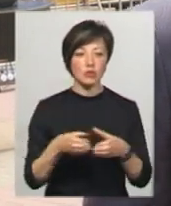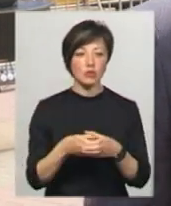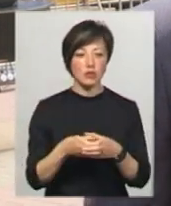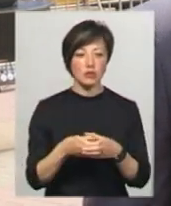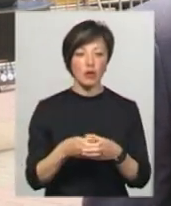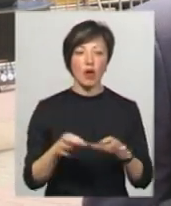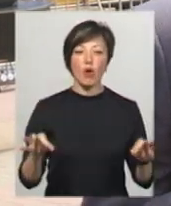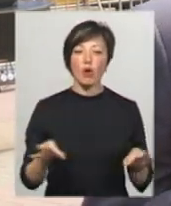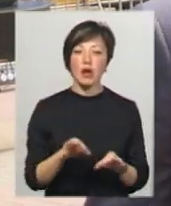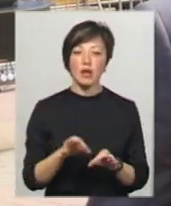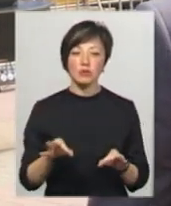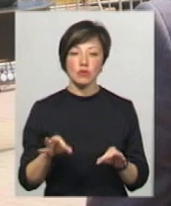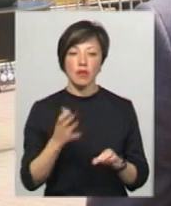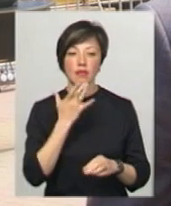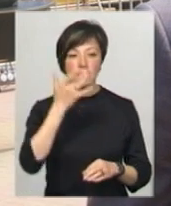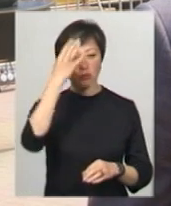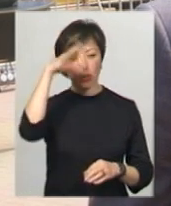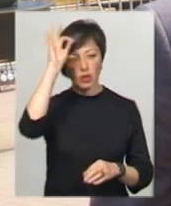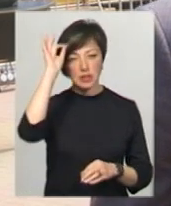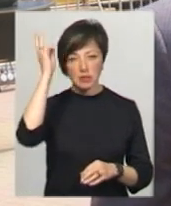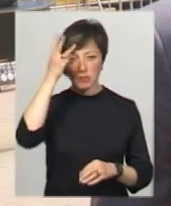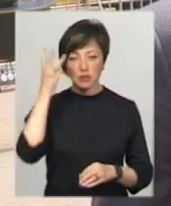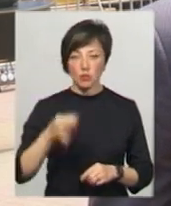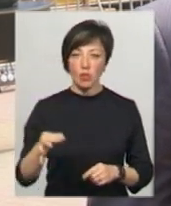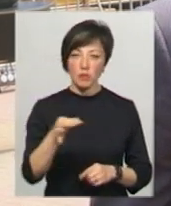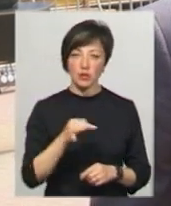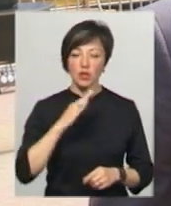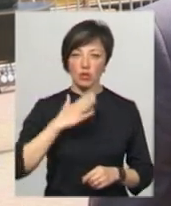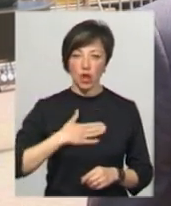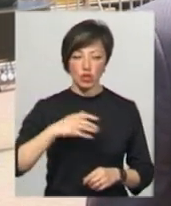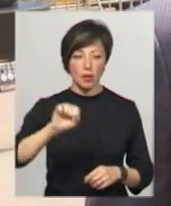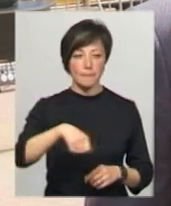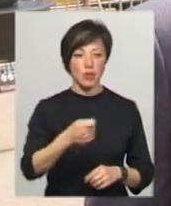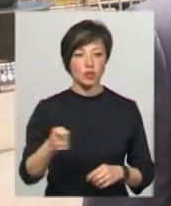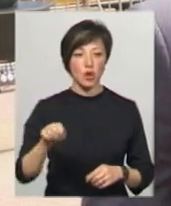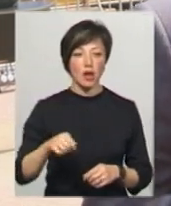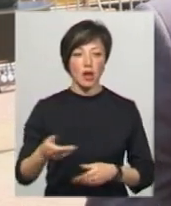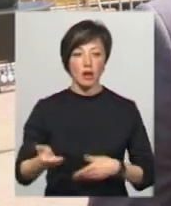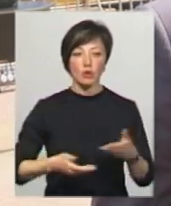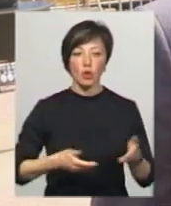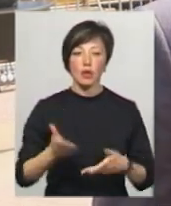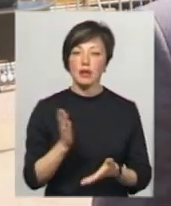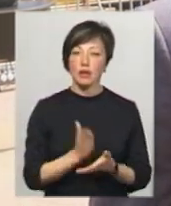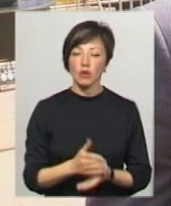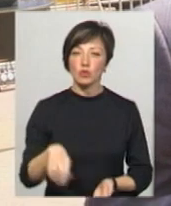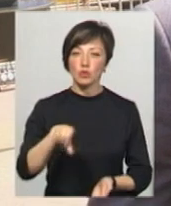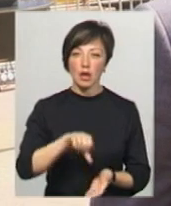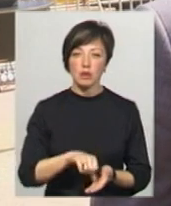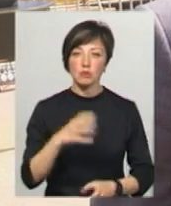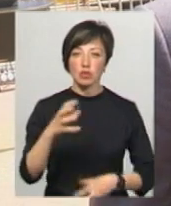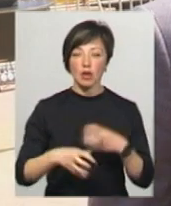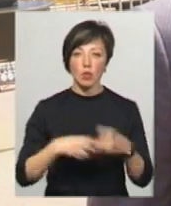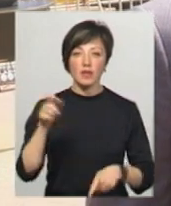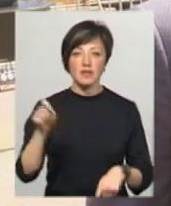оркестру, оркестру Нацполіції в Хмельницькій області і наших мажореток, які є безпосередніми учасниками